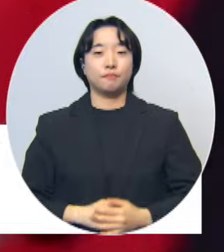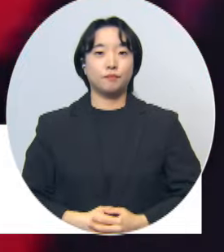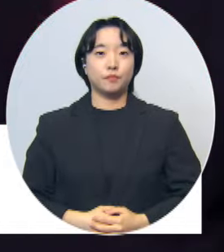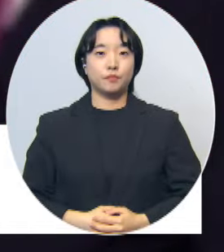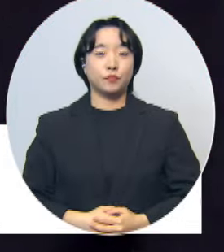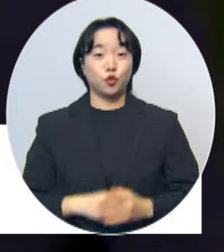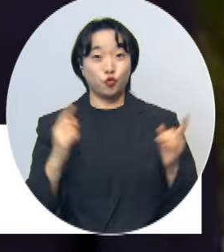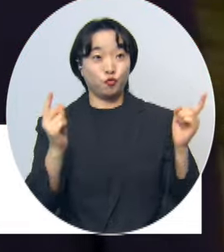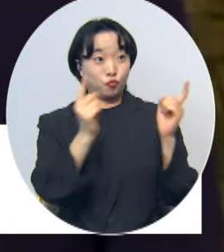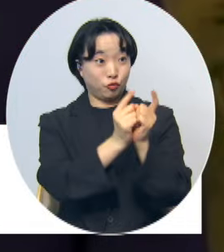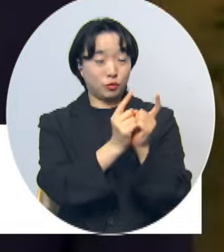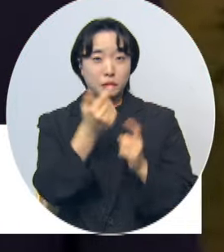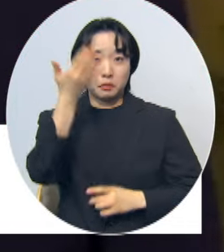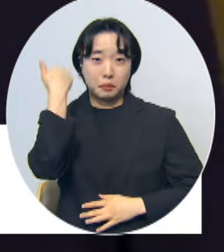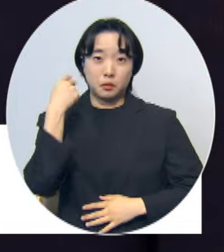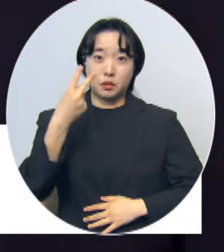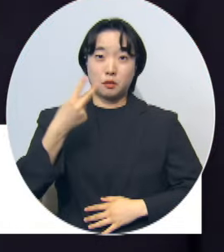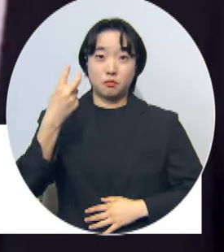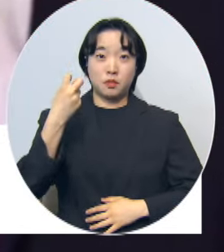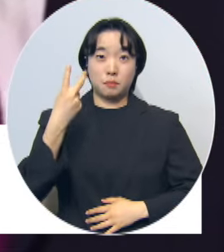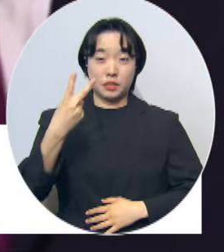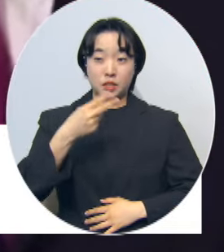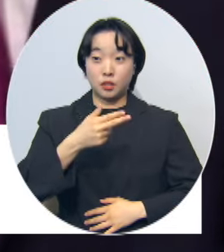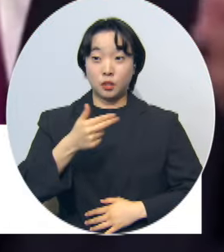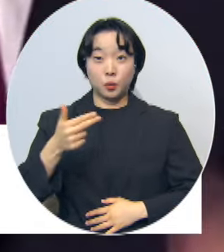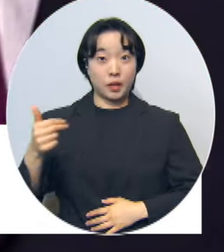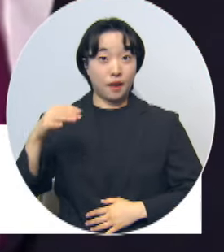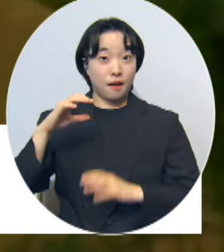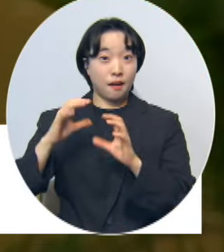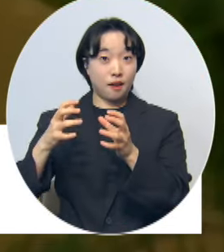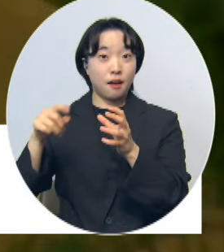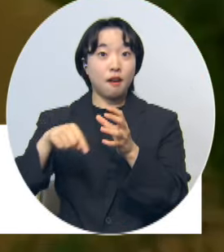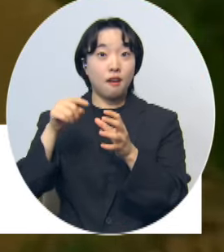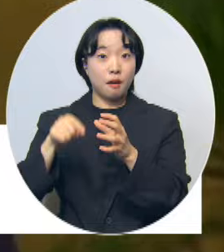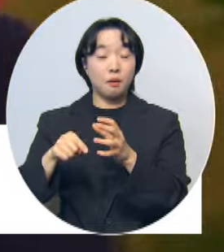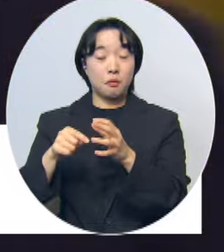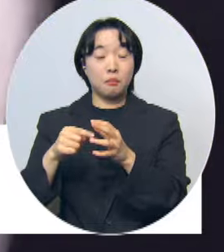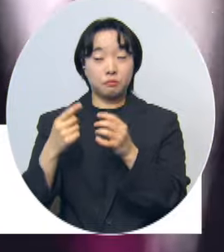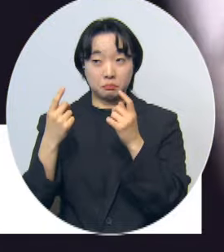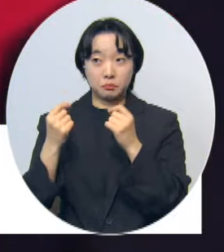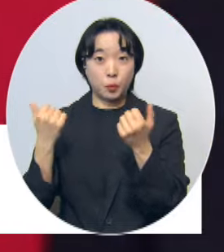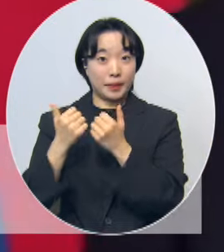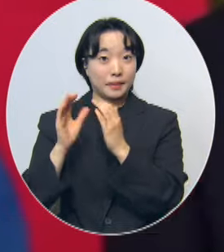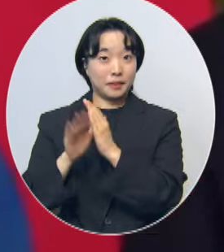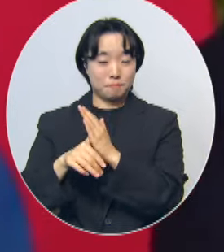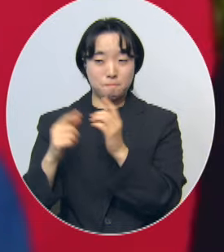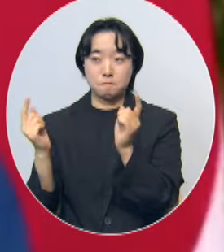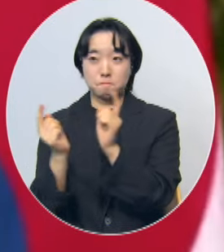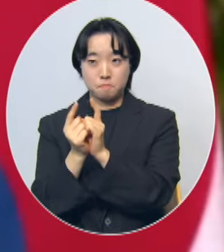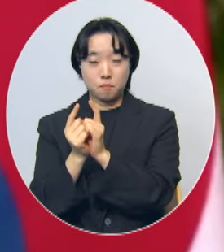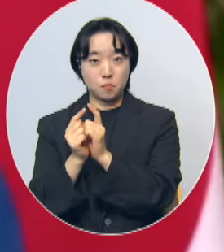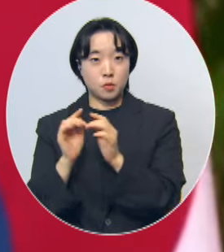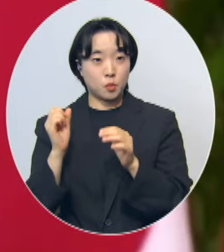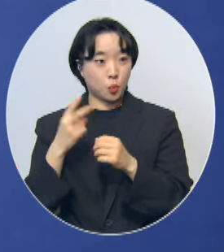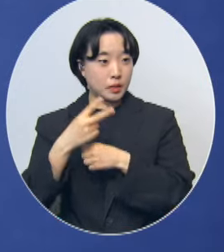정상의 회담은 지난 2022년 11월 인도네시아 G20 정상회의 이후 약 2년